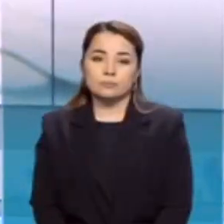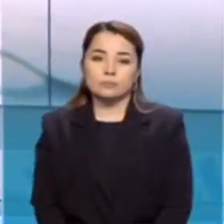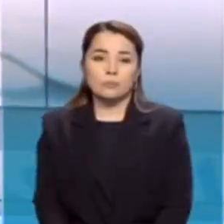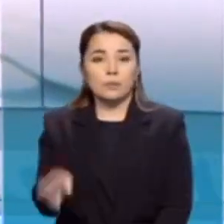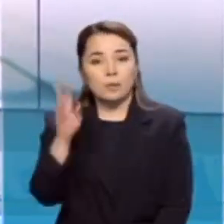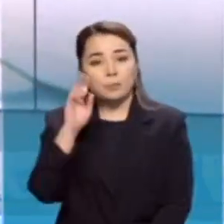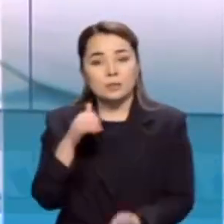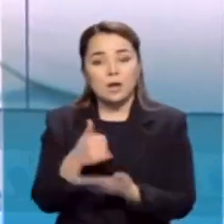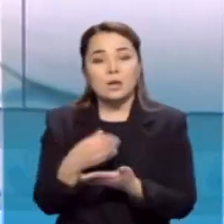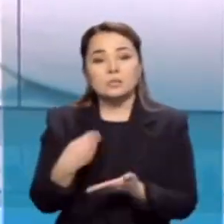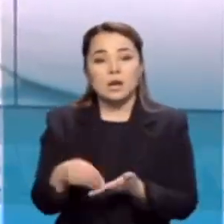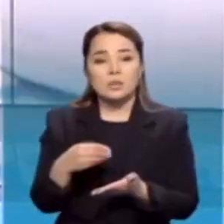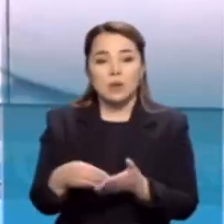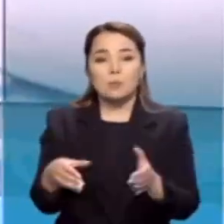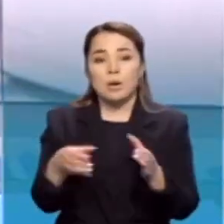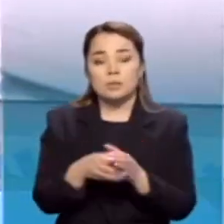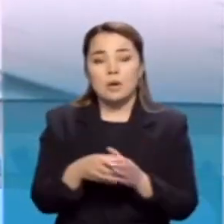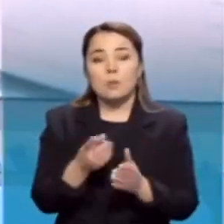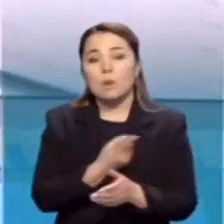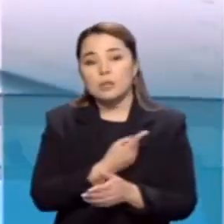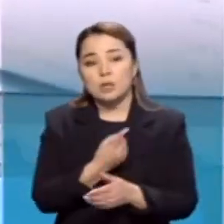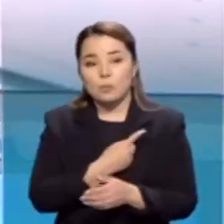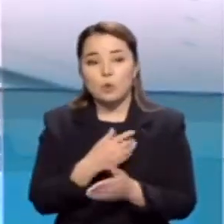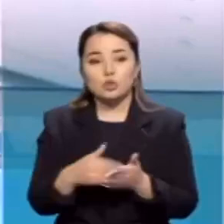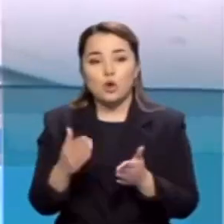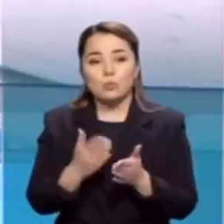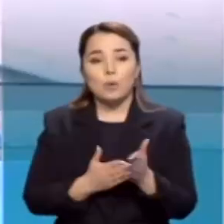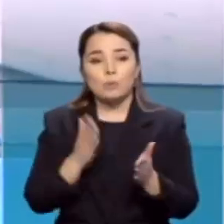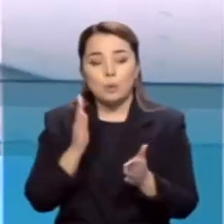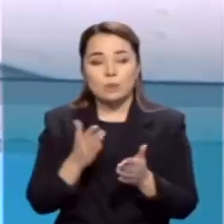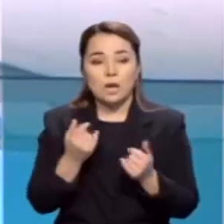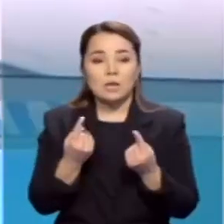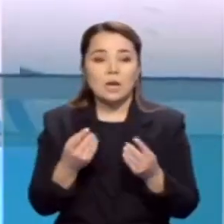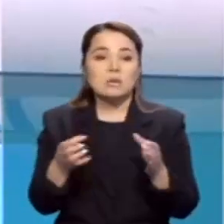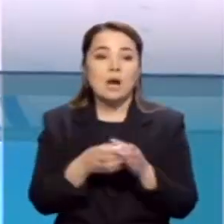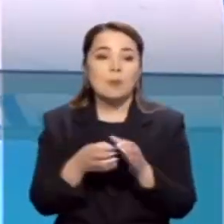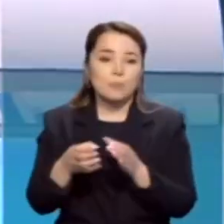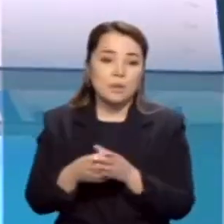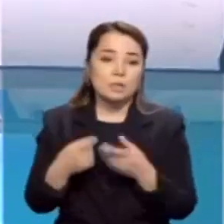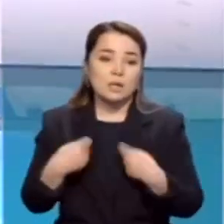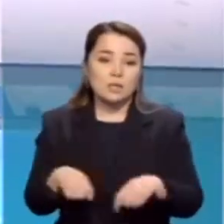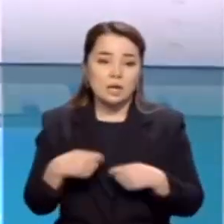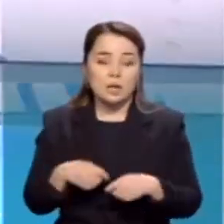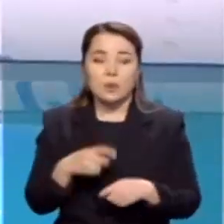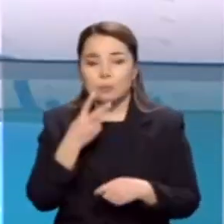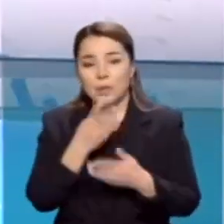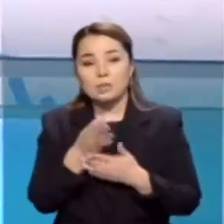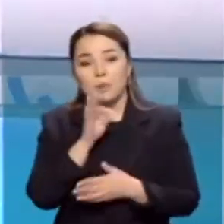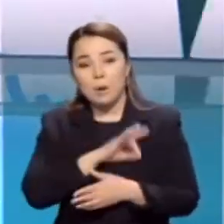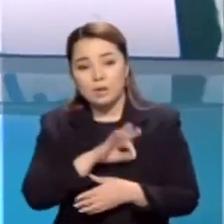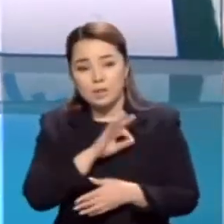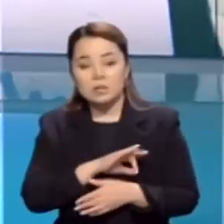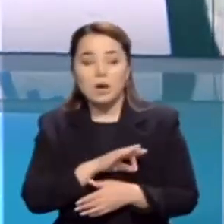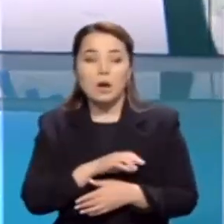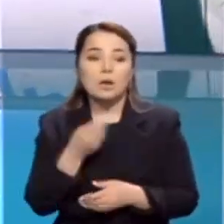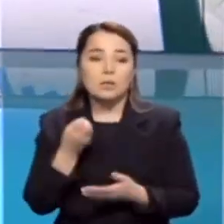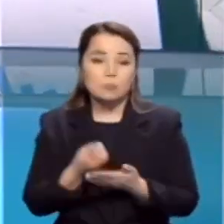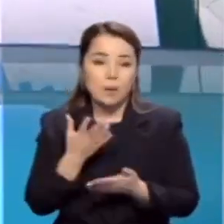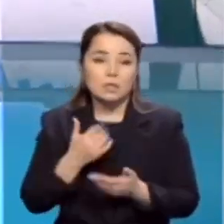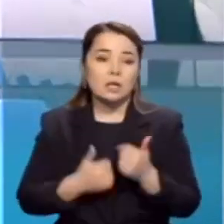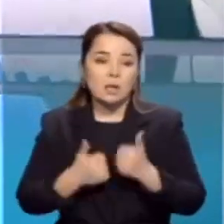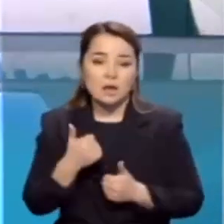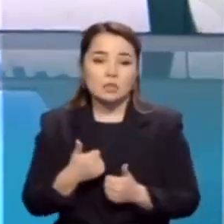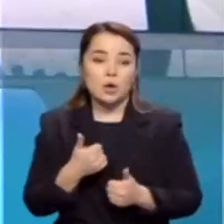Жаңалықтары. Мемлекеттік сатып алу саласында монополия жойылады, яғни ірі компаниялардың нарықтағы беделін пайдаланып, қымбат